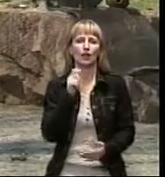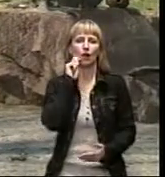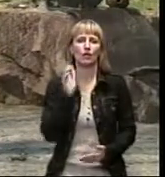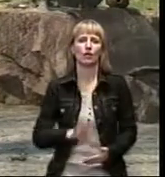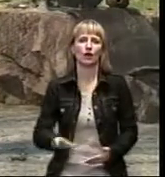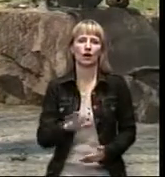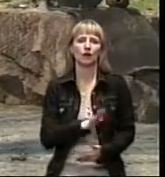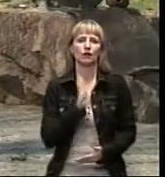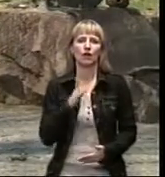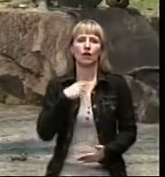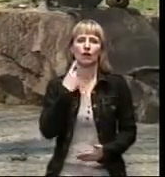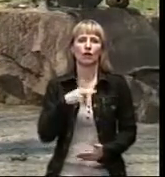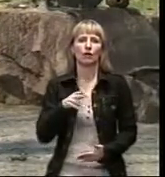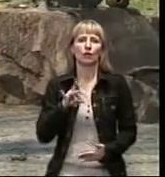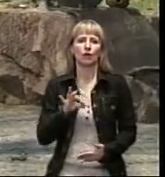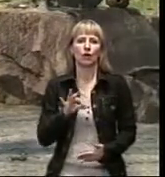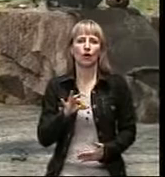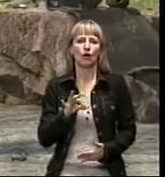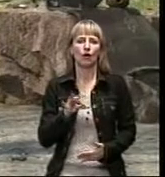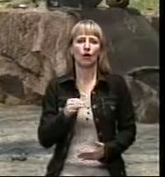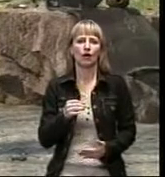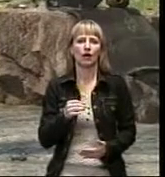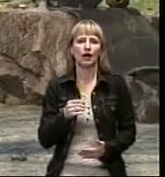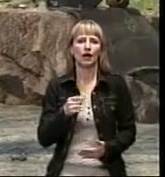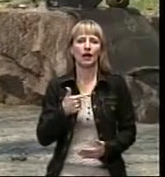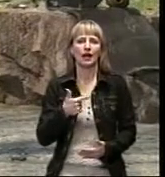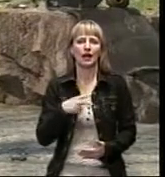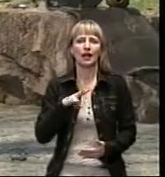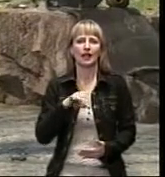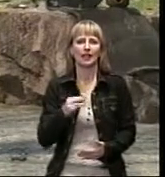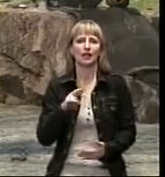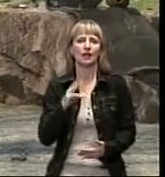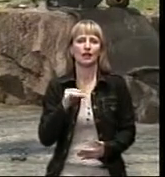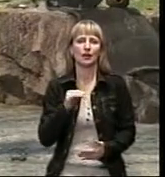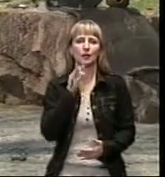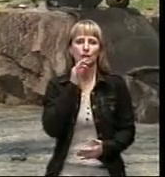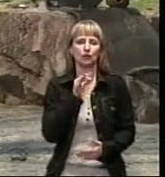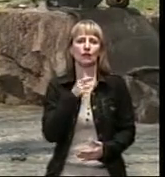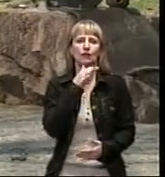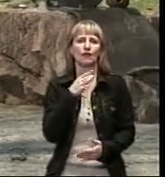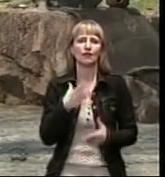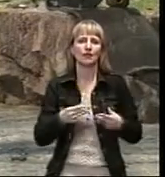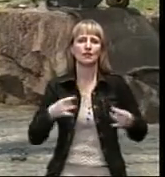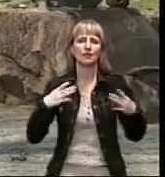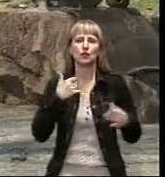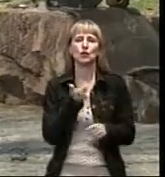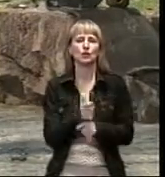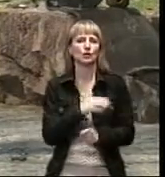Ми будемо говорити про глиняні пищики. Під час весняних свят дуже